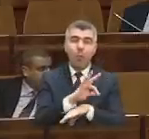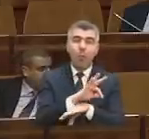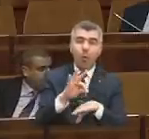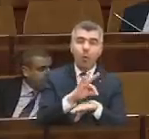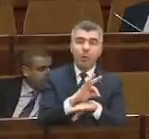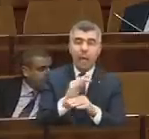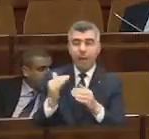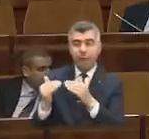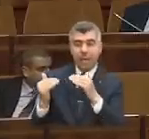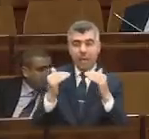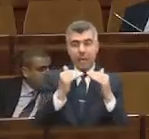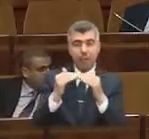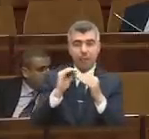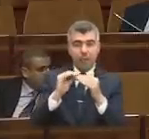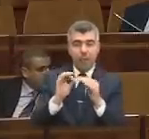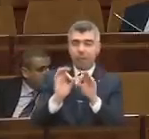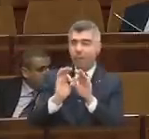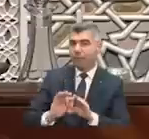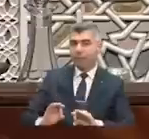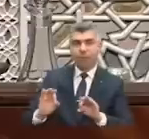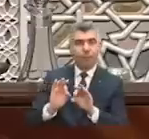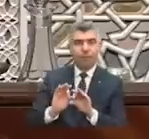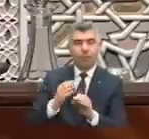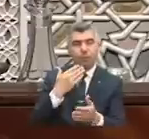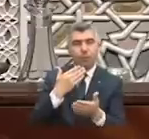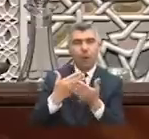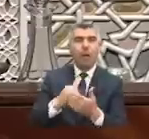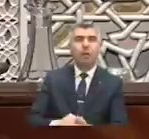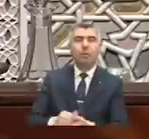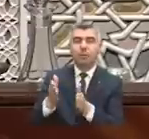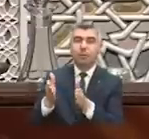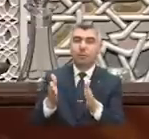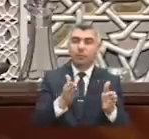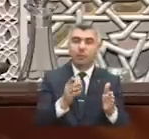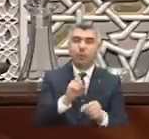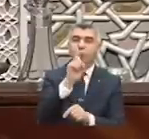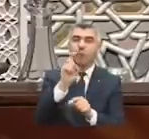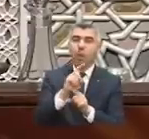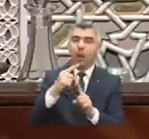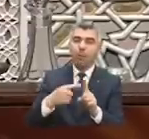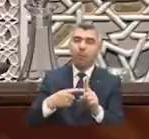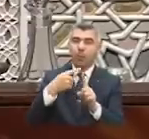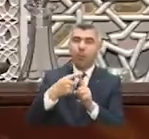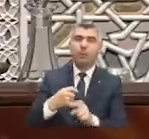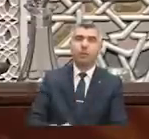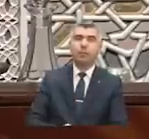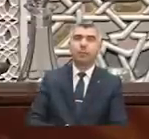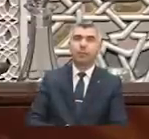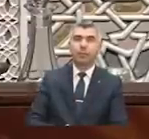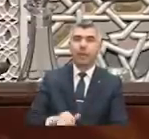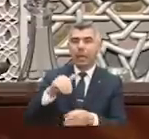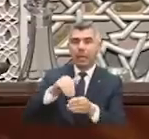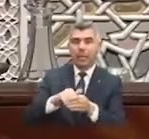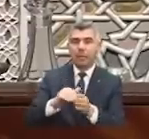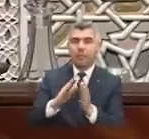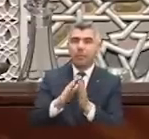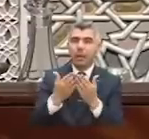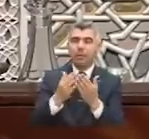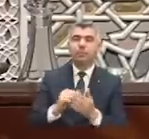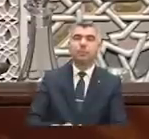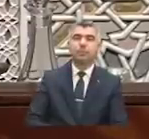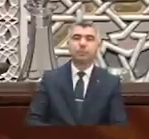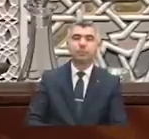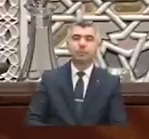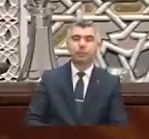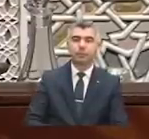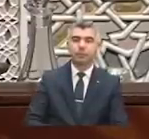المزاوله قله المحترم انتهى الوقت نمر الى التعقيب التعقيب الموالي لفريق التقدم والاشتراكيه